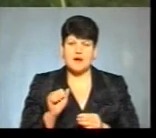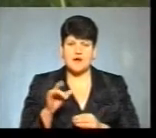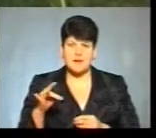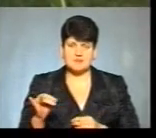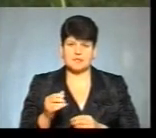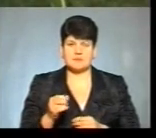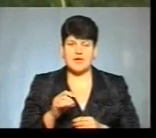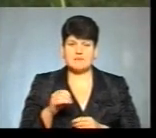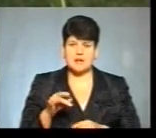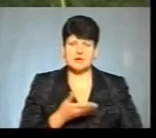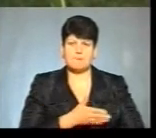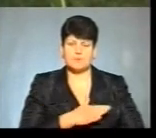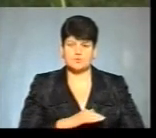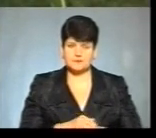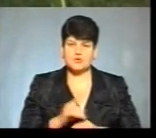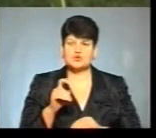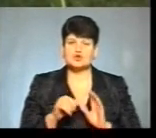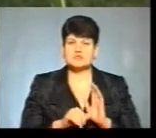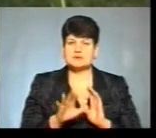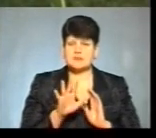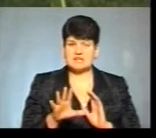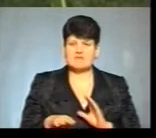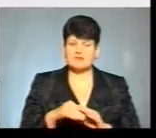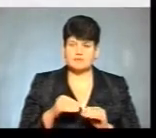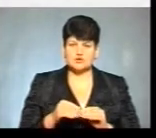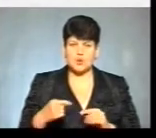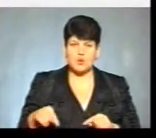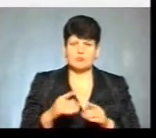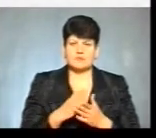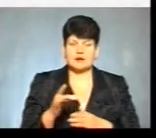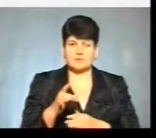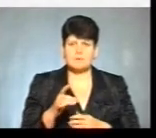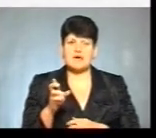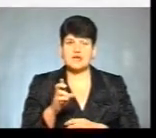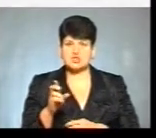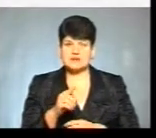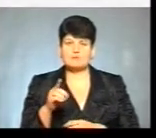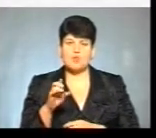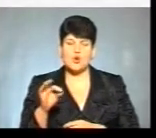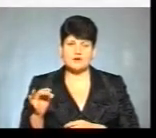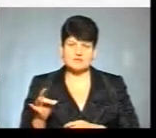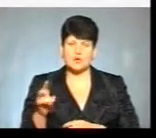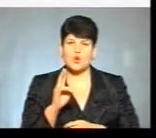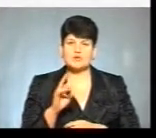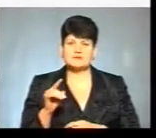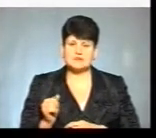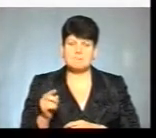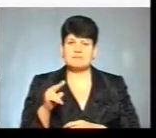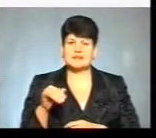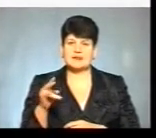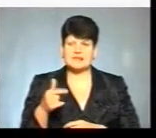що 165-й виборчий округ охоплює наступні райони. Бережанський, Зборівський, Козівський,